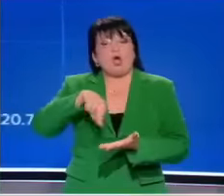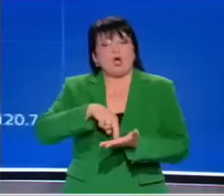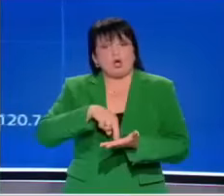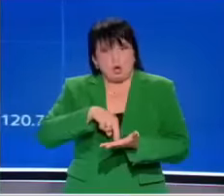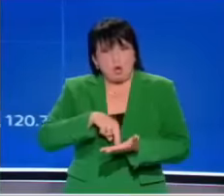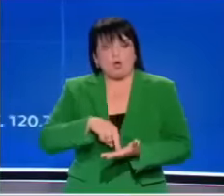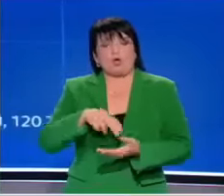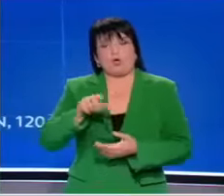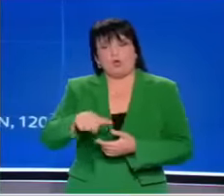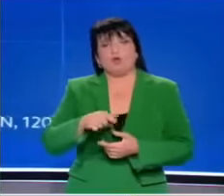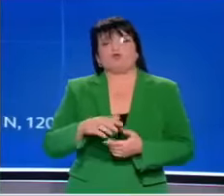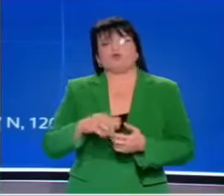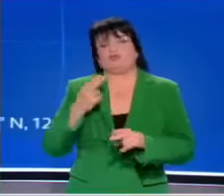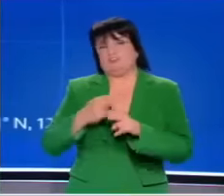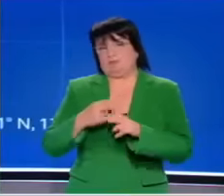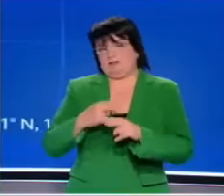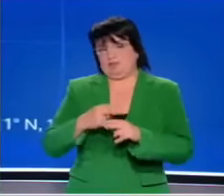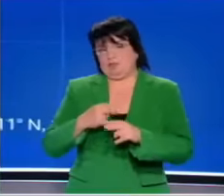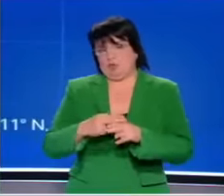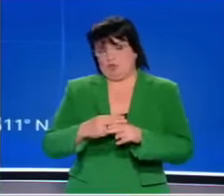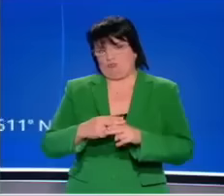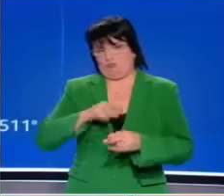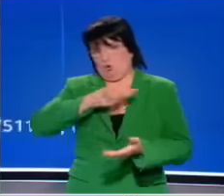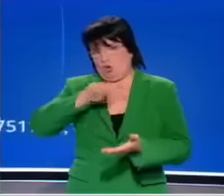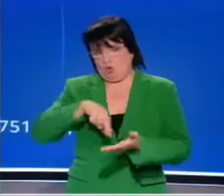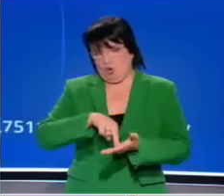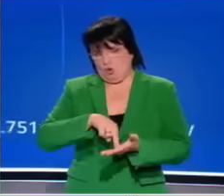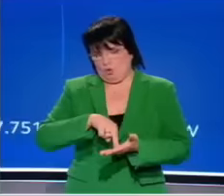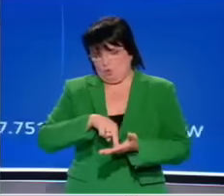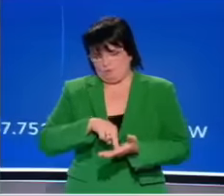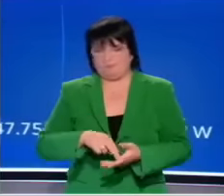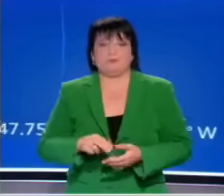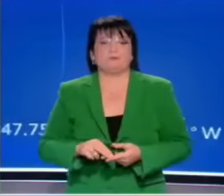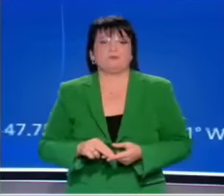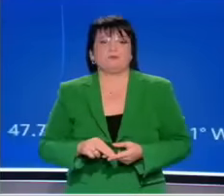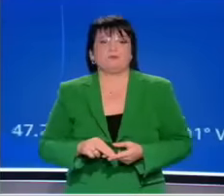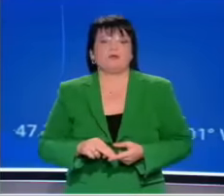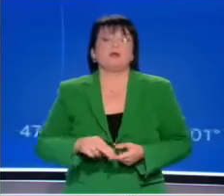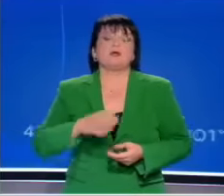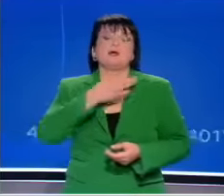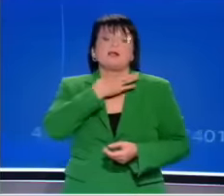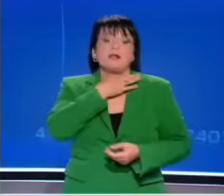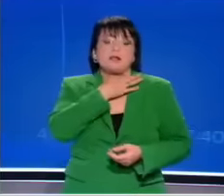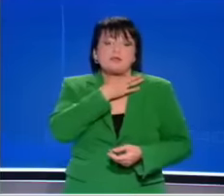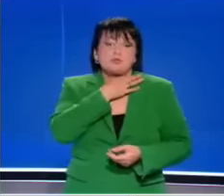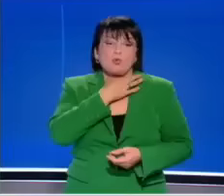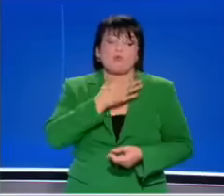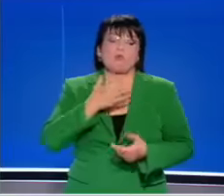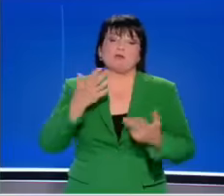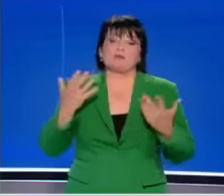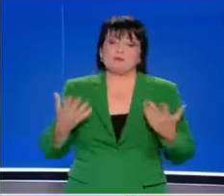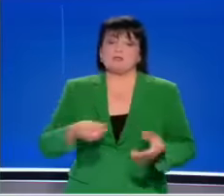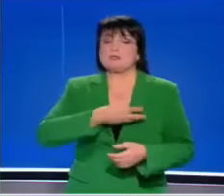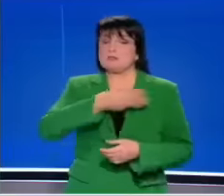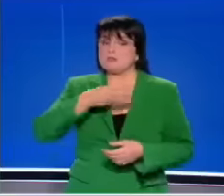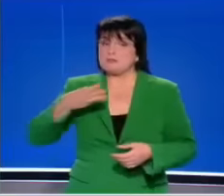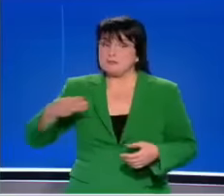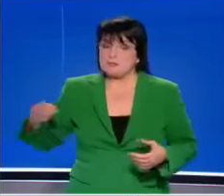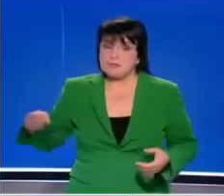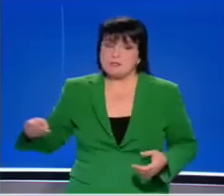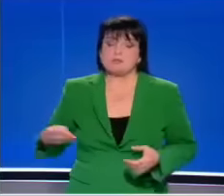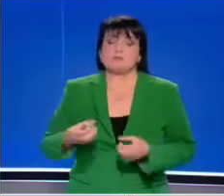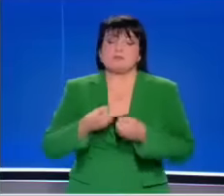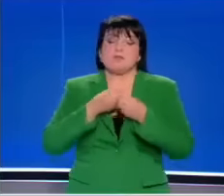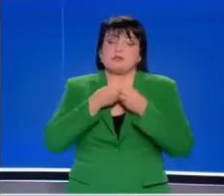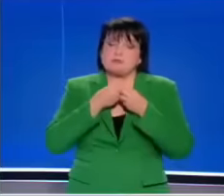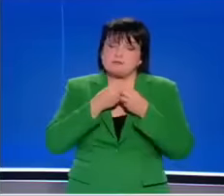επιτελεί με το ινστιτούτο είναι ένας πάρα πολύ σημαντικός ρόλος είναι ακριβώς αυτό το οποίο χρειαζόμαστε και προσωπικά και ως συριζα για να μπορέσουμε να